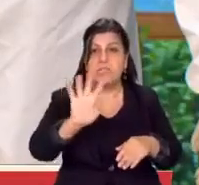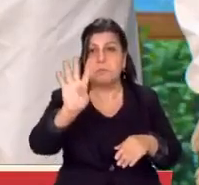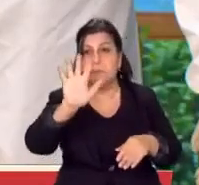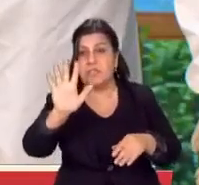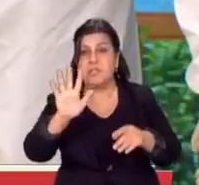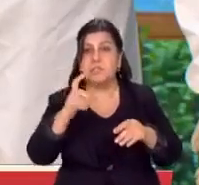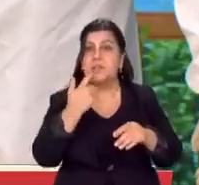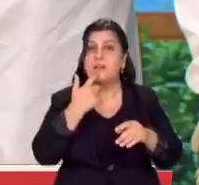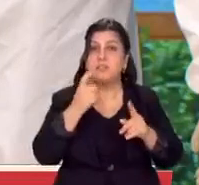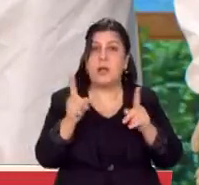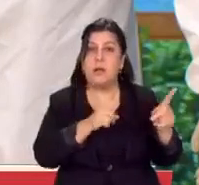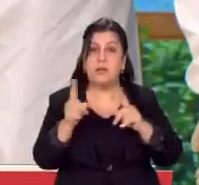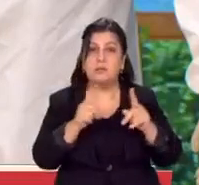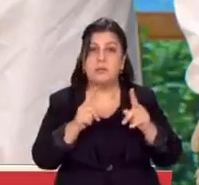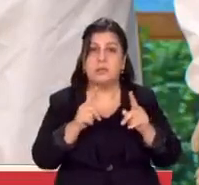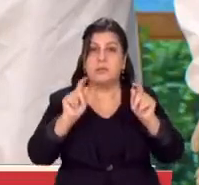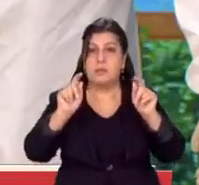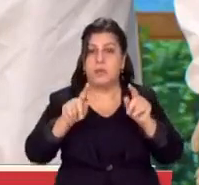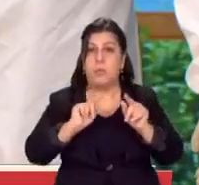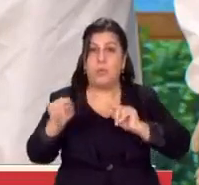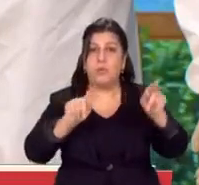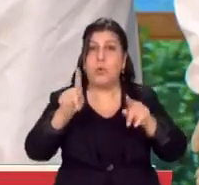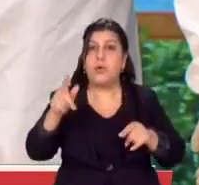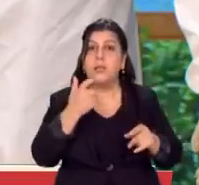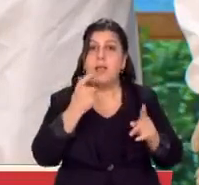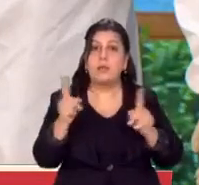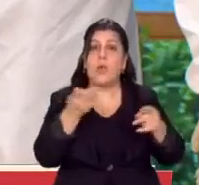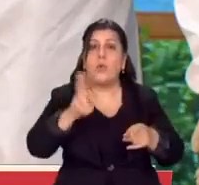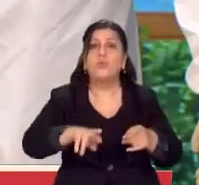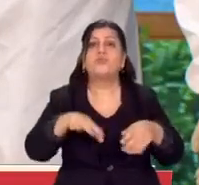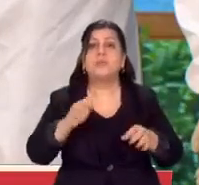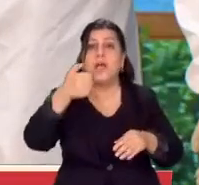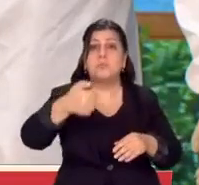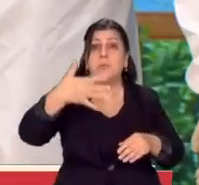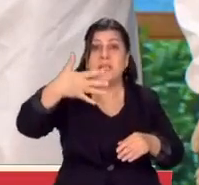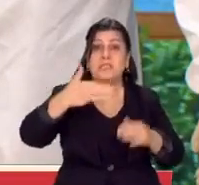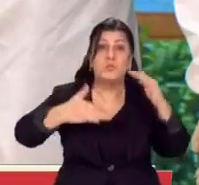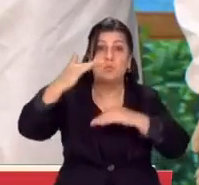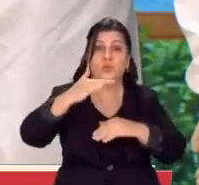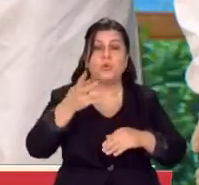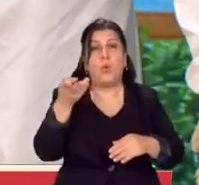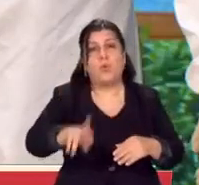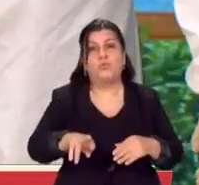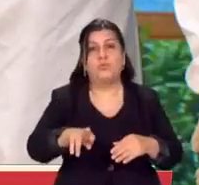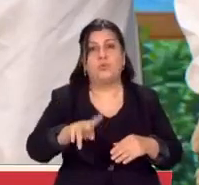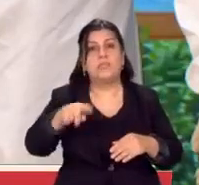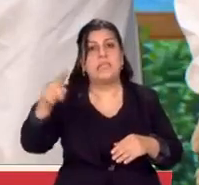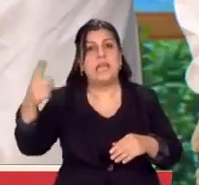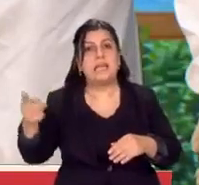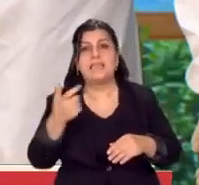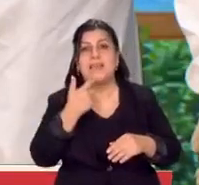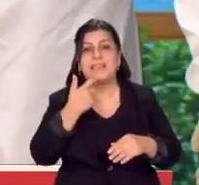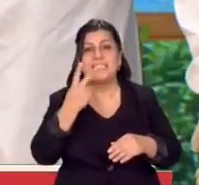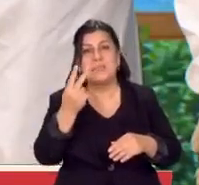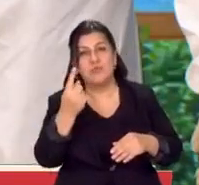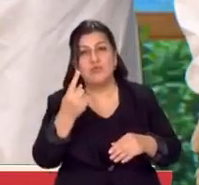de 45 yaş arasında pik yaptığı yaşlar ama o yaşlarda ölümcül değil 65 yaşında ölümcül diğer yaşlarda